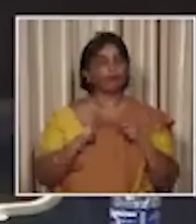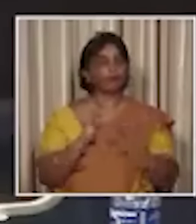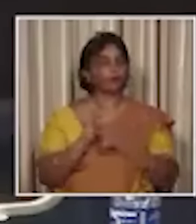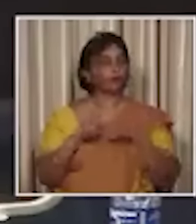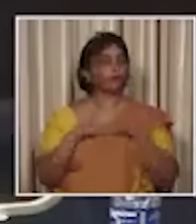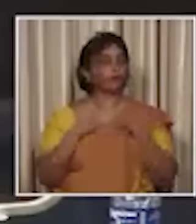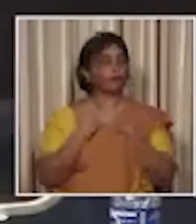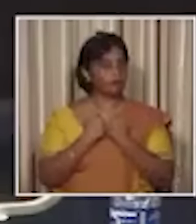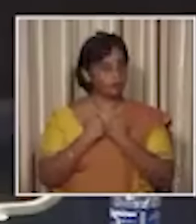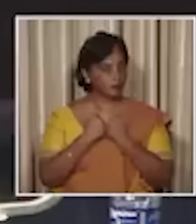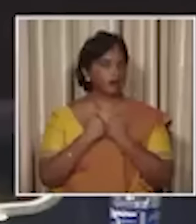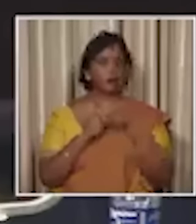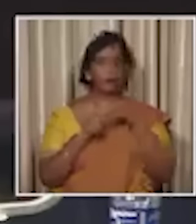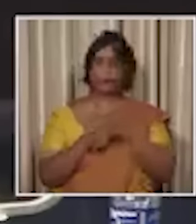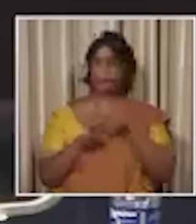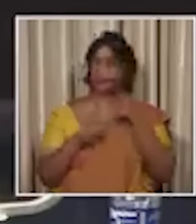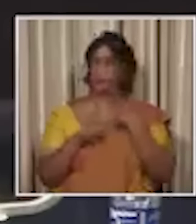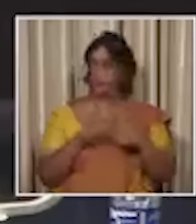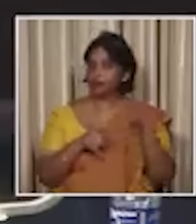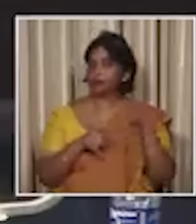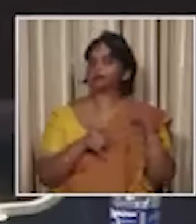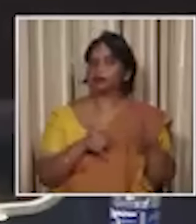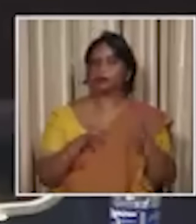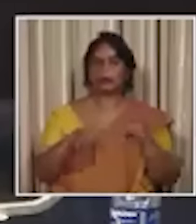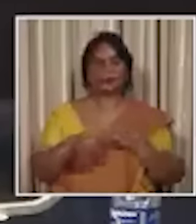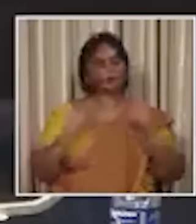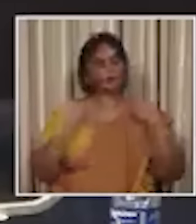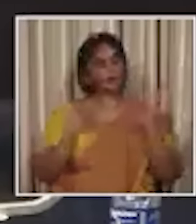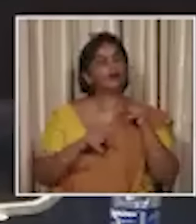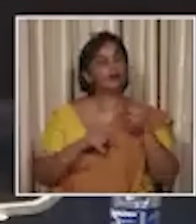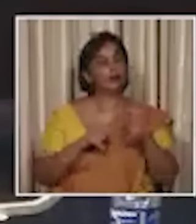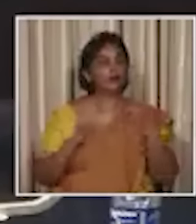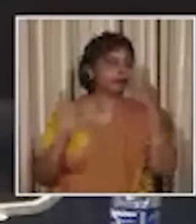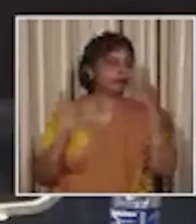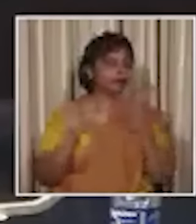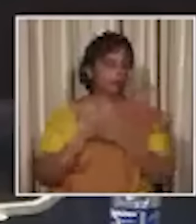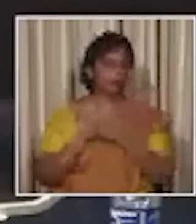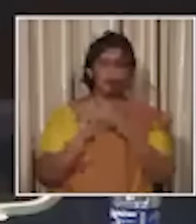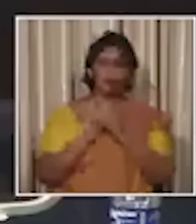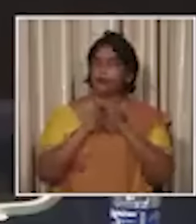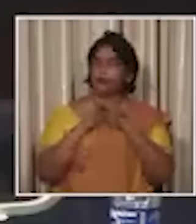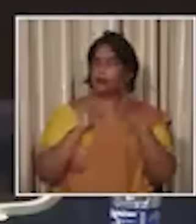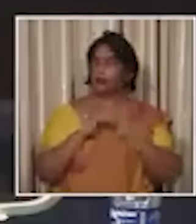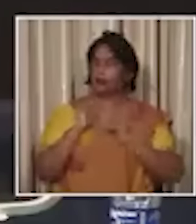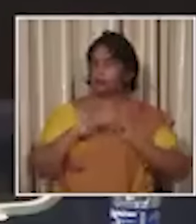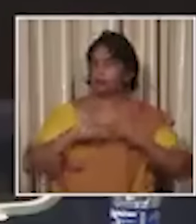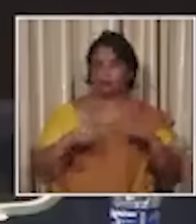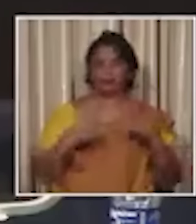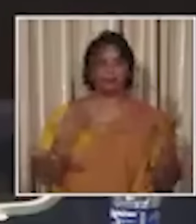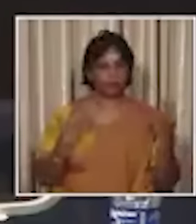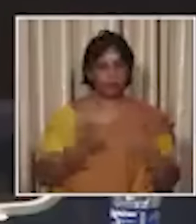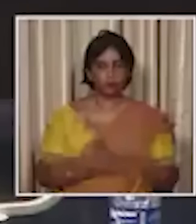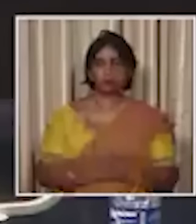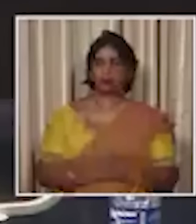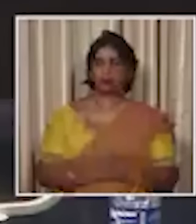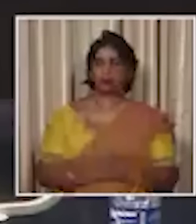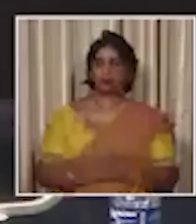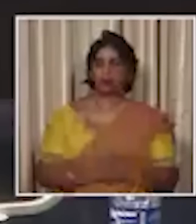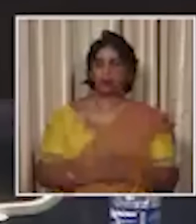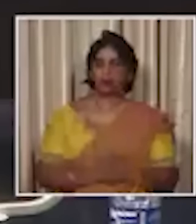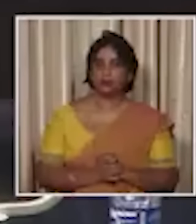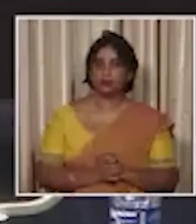பொறுப்புக்கூறல் எந்தவிதமான முன்னேற்றத்தையும் ஏற்படவில்லை. மாறாக அந்த மனித உரிமைகள் பேரவைக்கு பொறுப்புக்கூறல் தொடர்பாக ஒரு குற்றவியல் விசாரணை